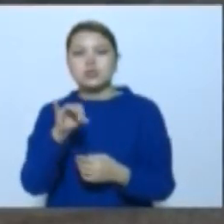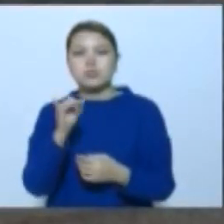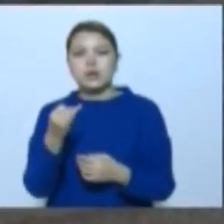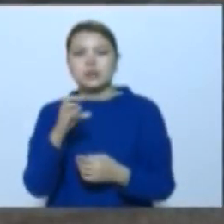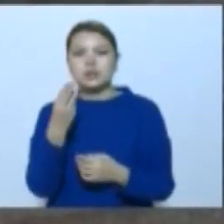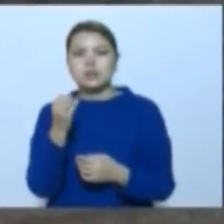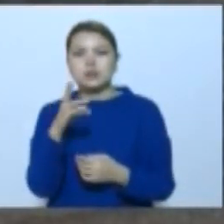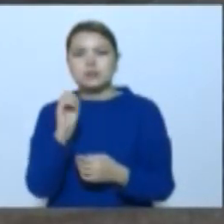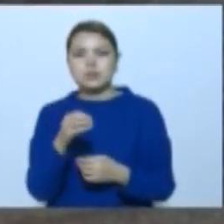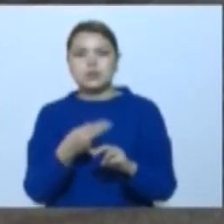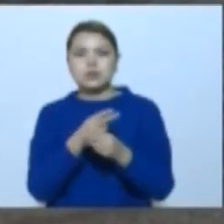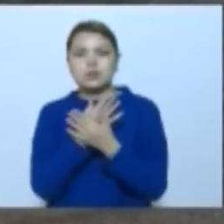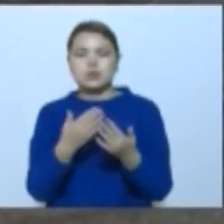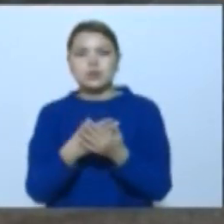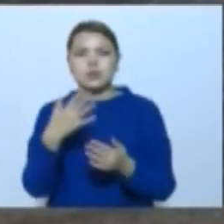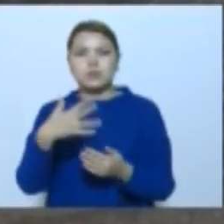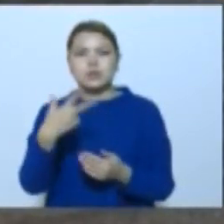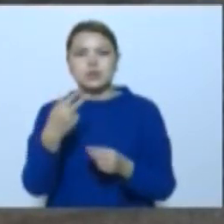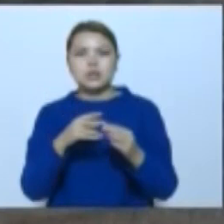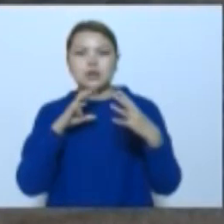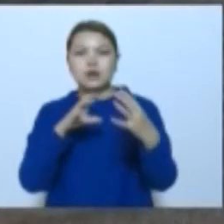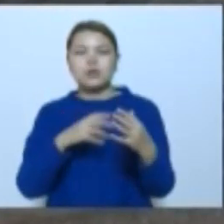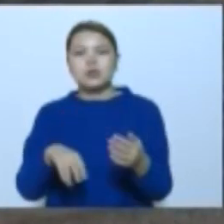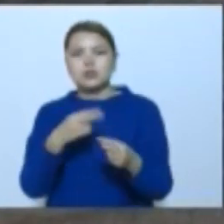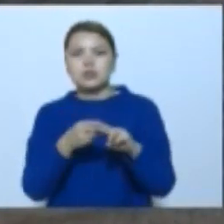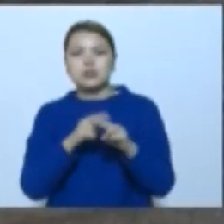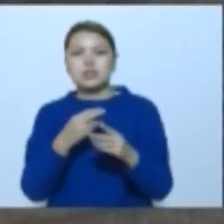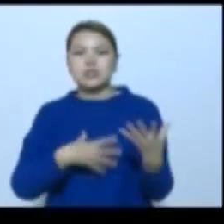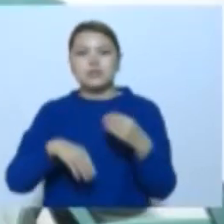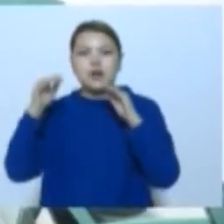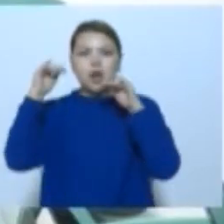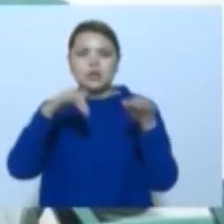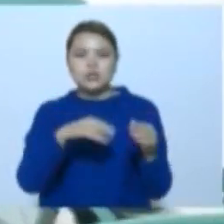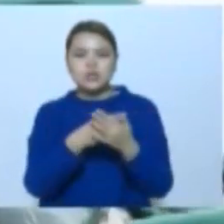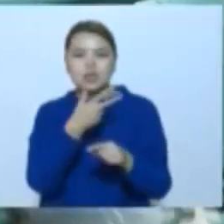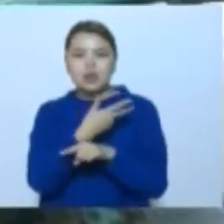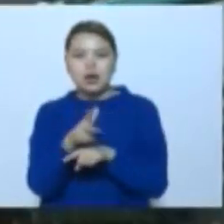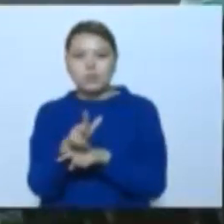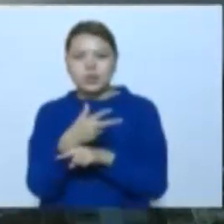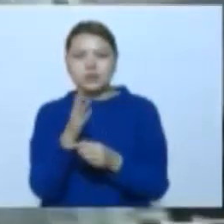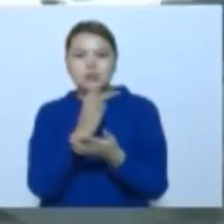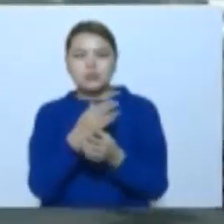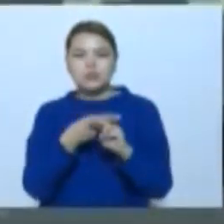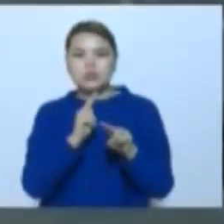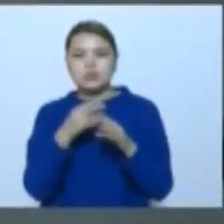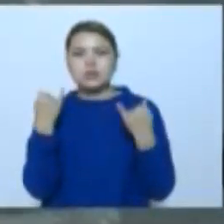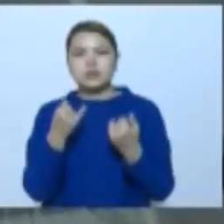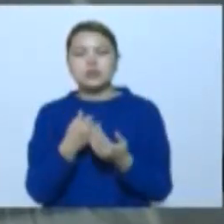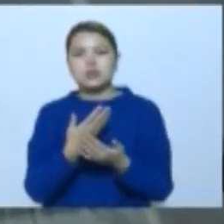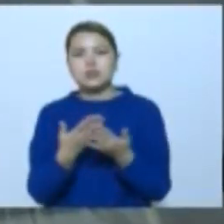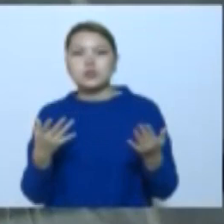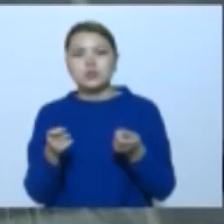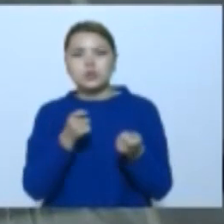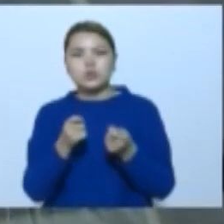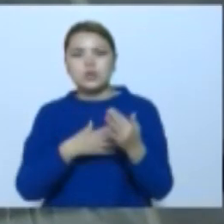и все современные пятиместные автобусы оснащены системой кондиционирования камерами внутреннего видеонаблюдения апарель для